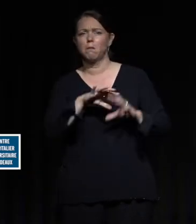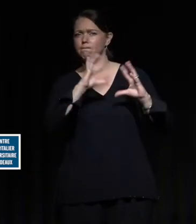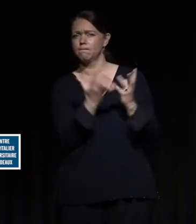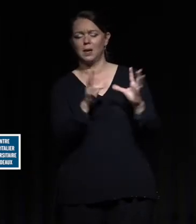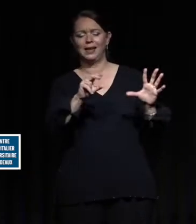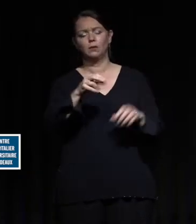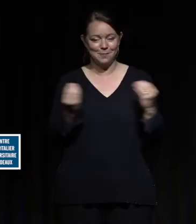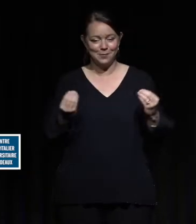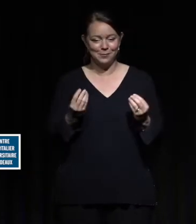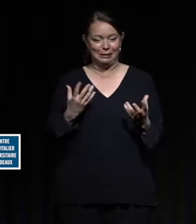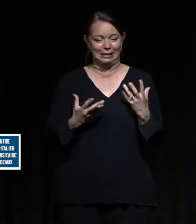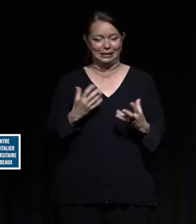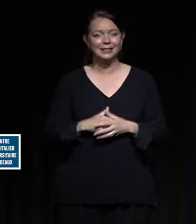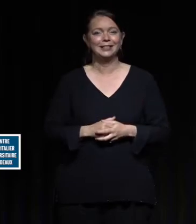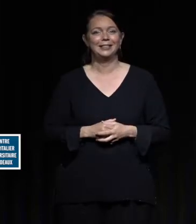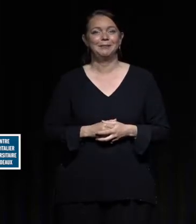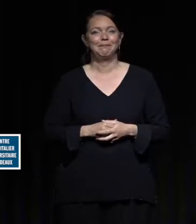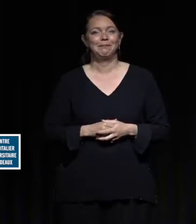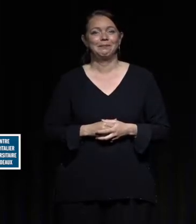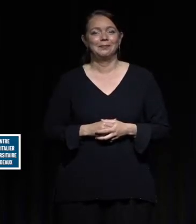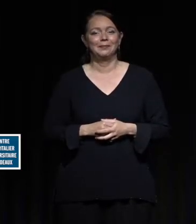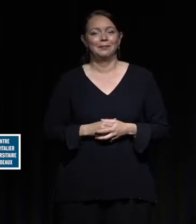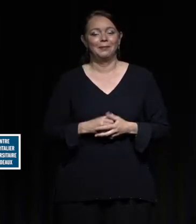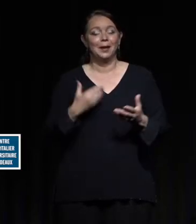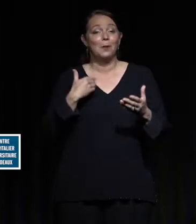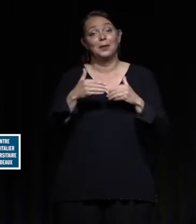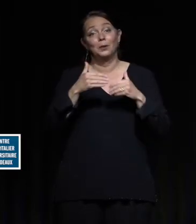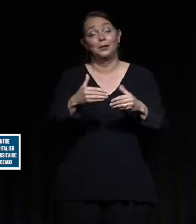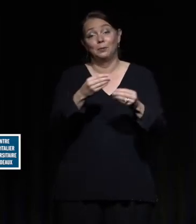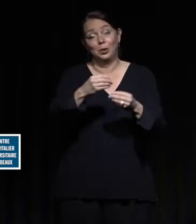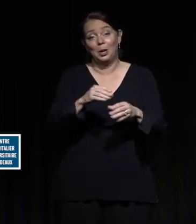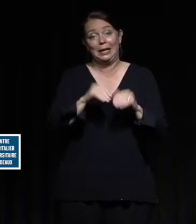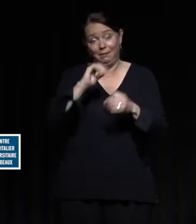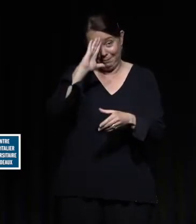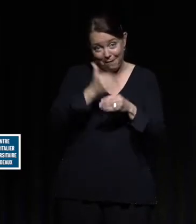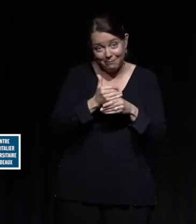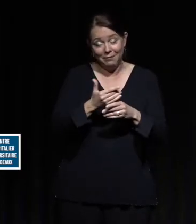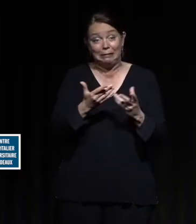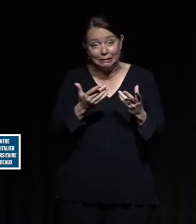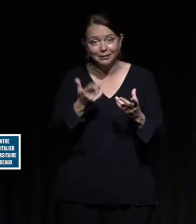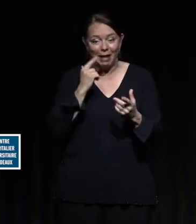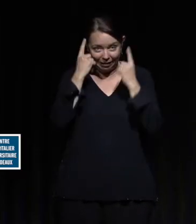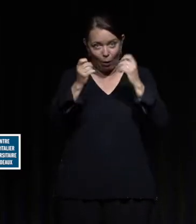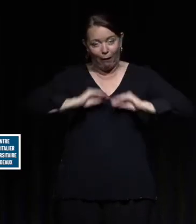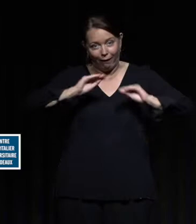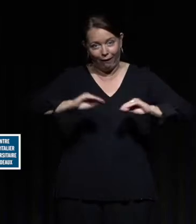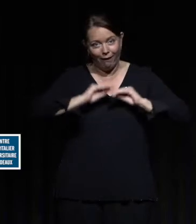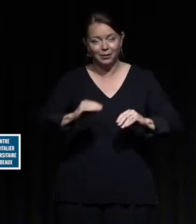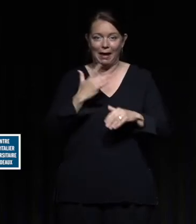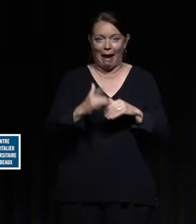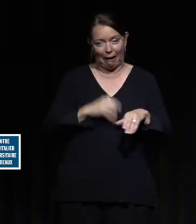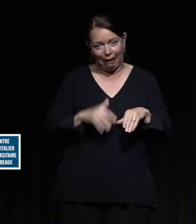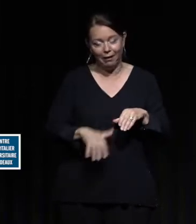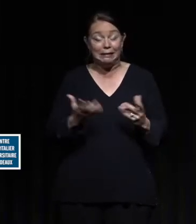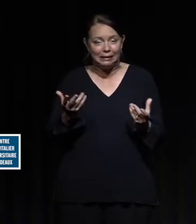de l'endométriose. Donc, si je continue comme ça pour pas vous endormir, en dehors de la théorie de reflux menstruel qu'il faut